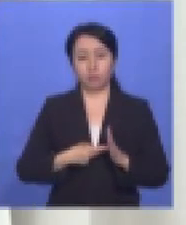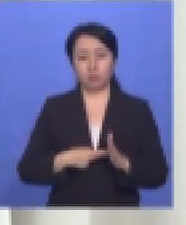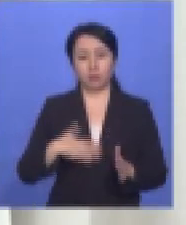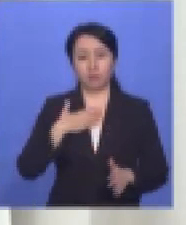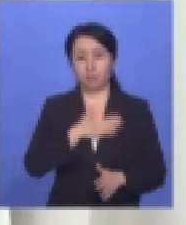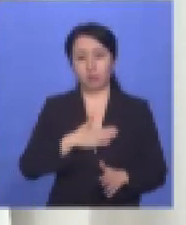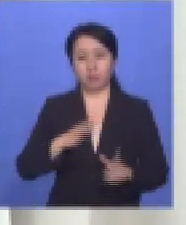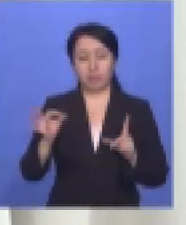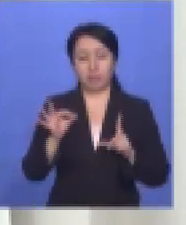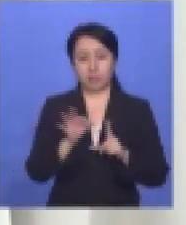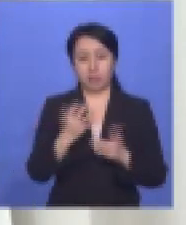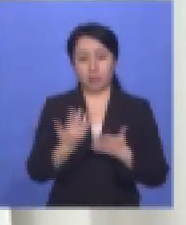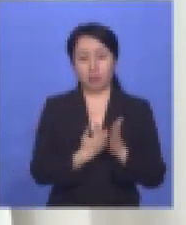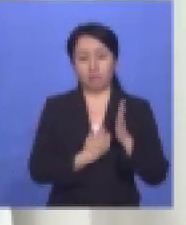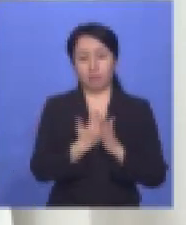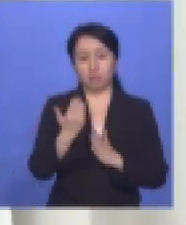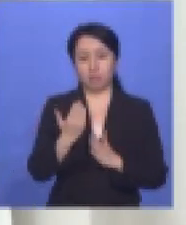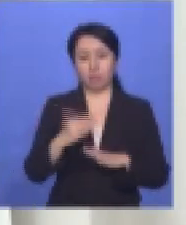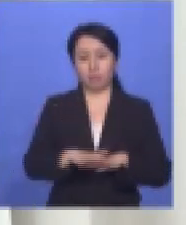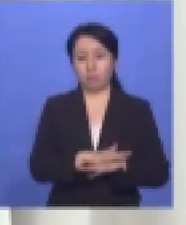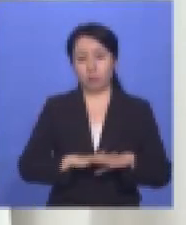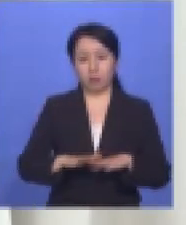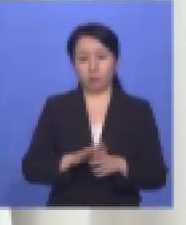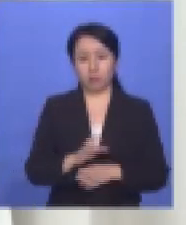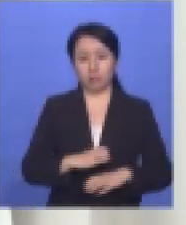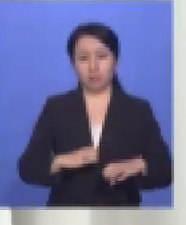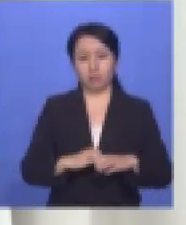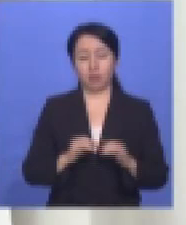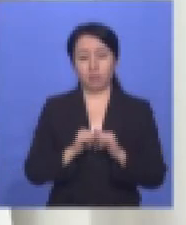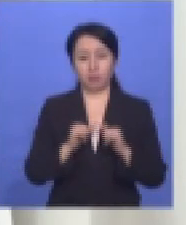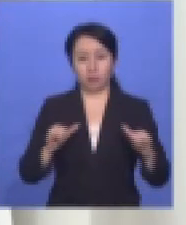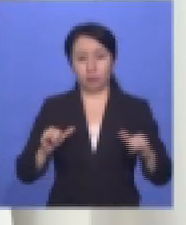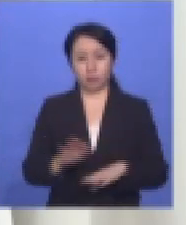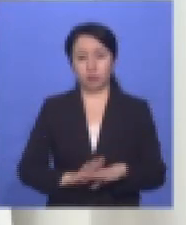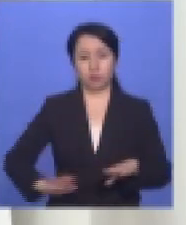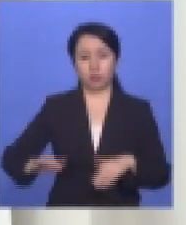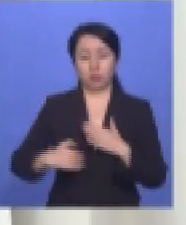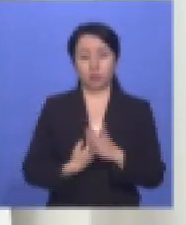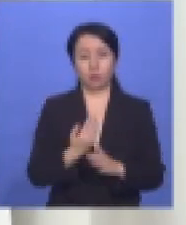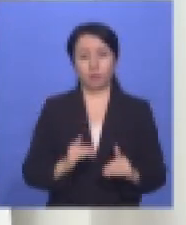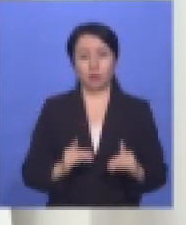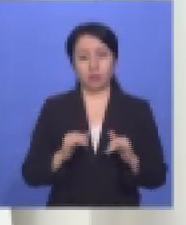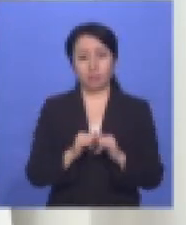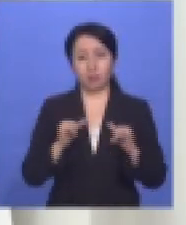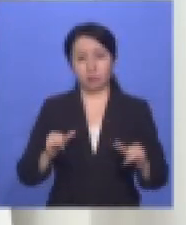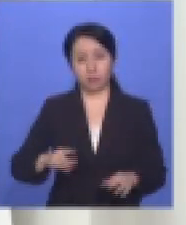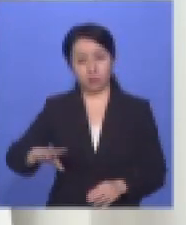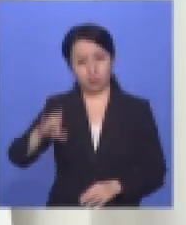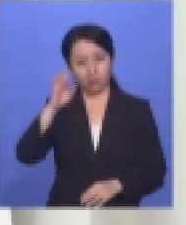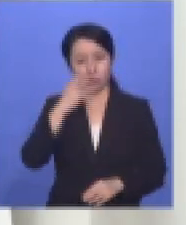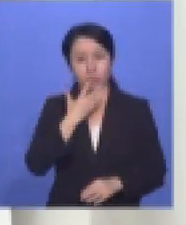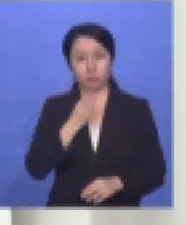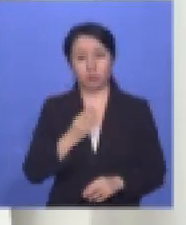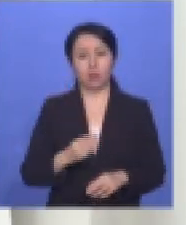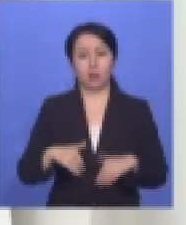целей, достижения высших благ мировой цивилизации и продвижения страны на новый этап развития. Государство, в свою